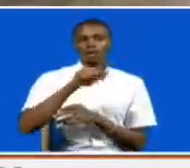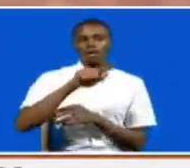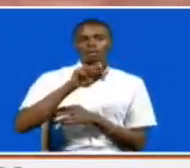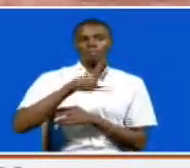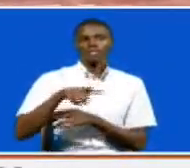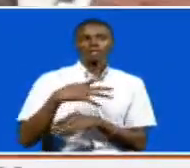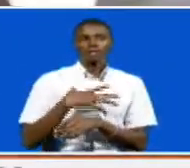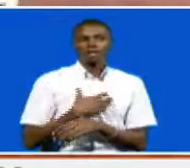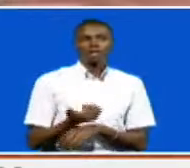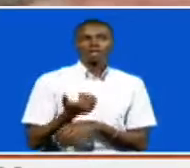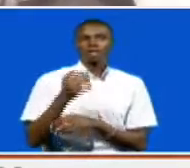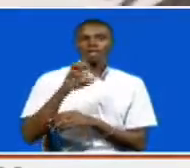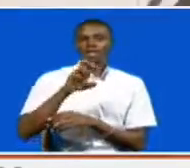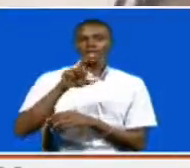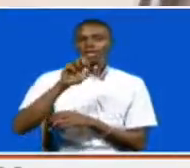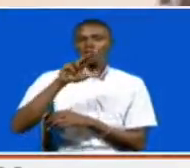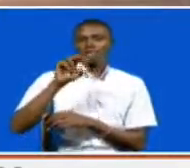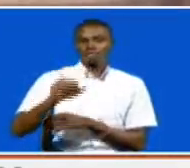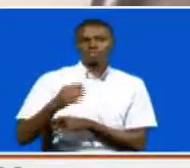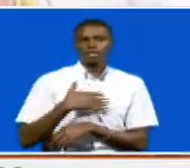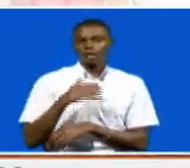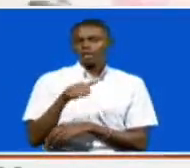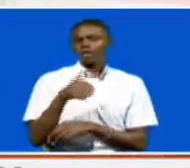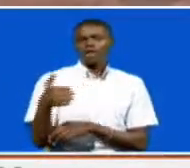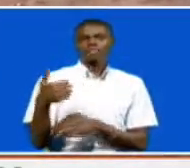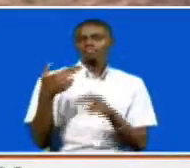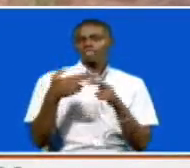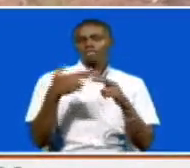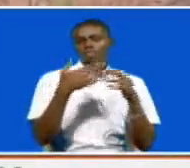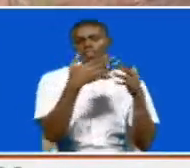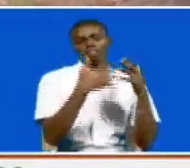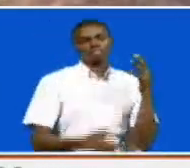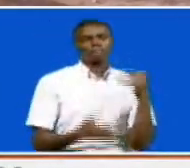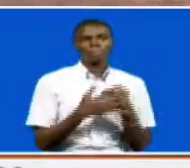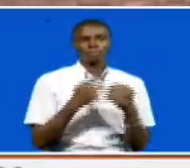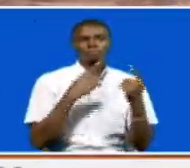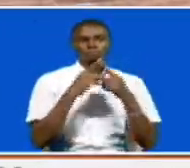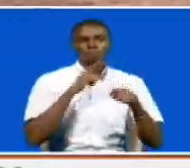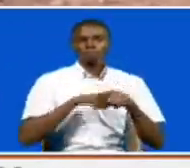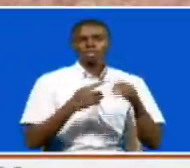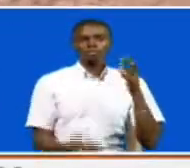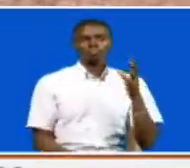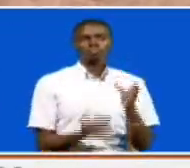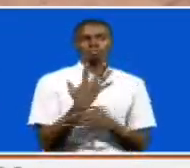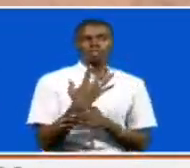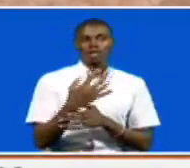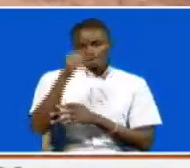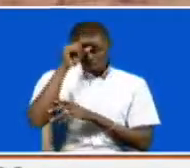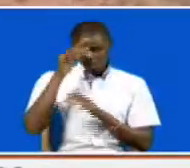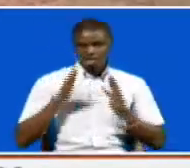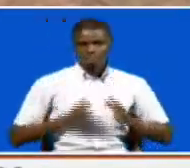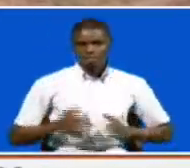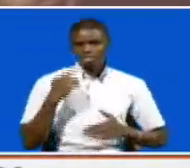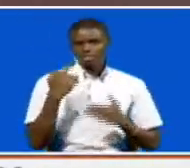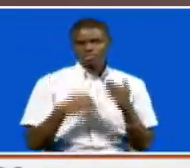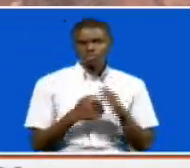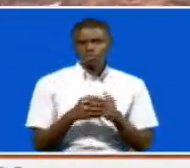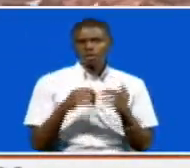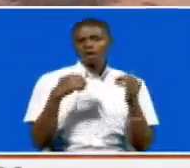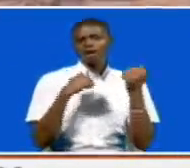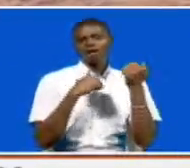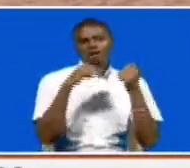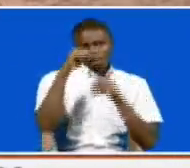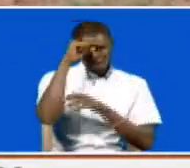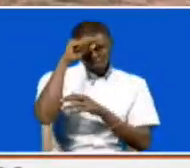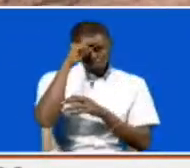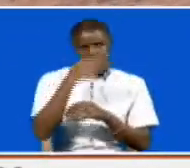mzaliwa wa Machakos Evans Kavisi miongoni mwa wengine. Akizungumza wakati wa uzinduzi wa mashindano hayo, gavana Wavinya amesema kuwa serikali yake